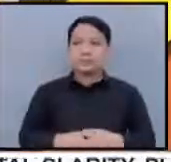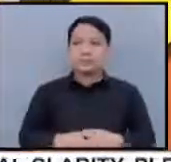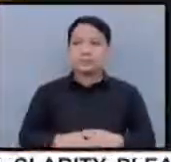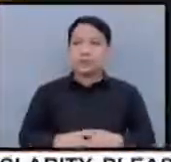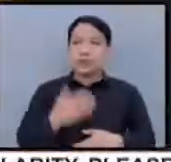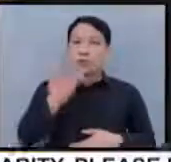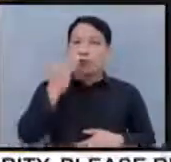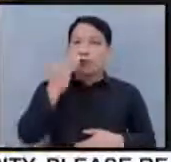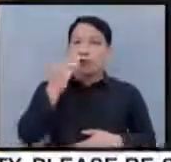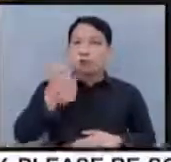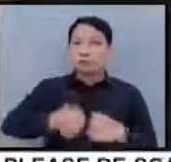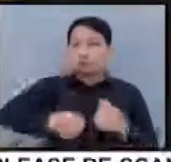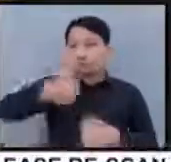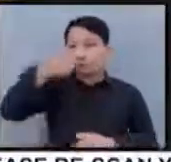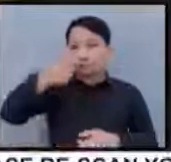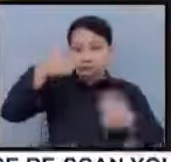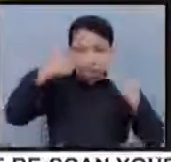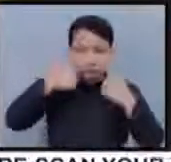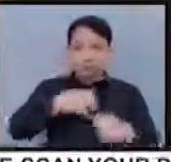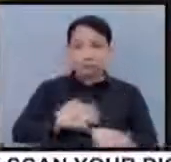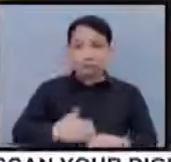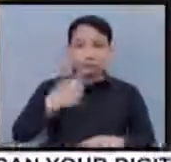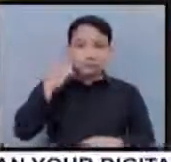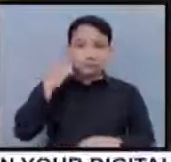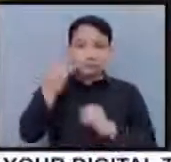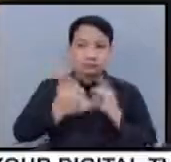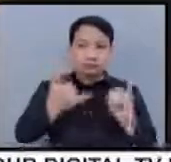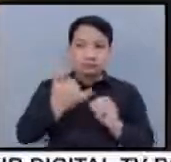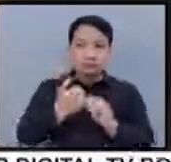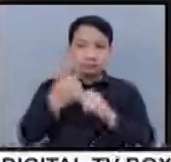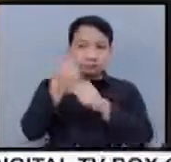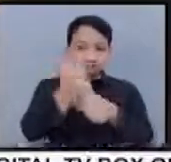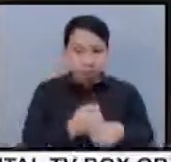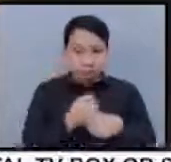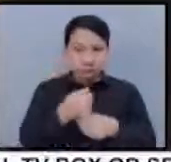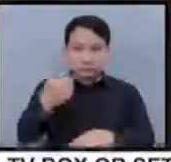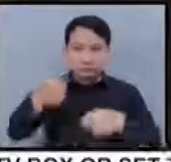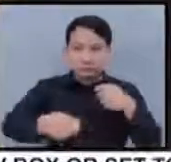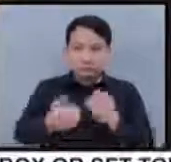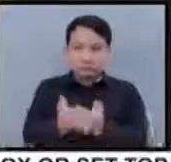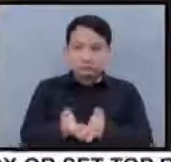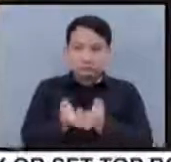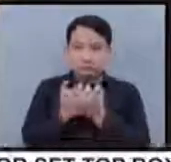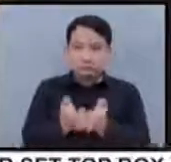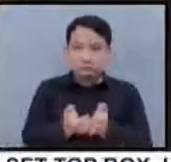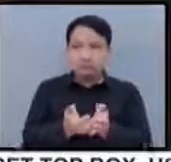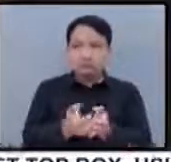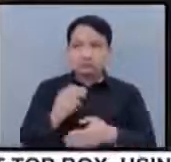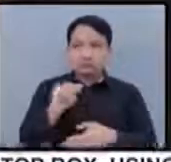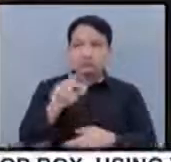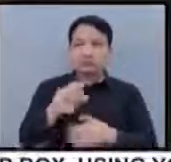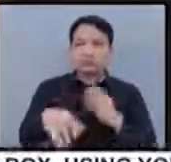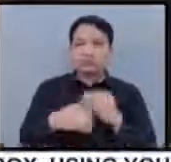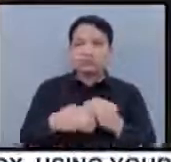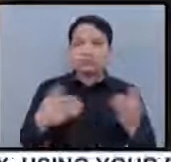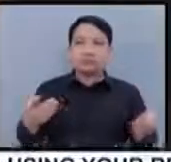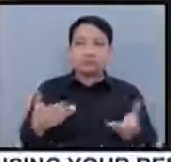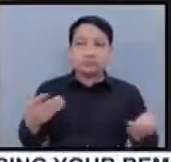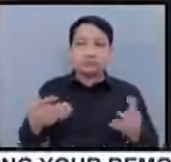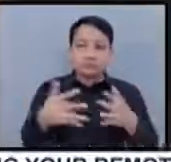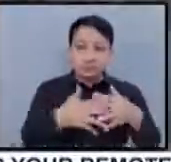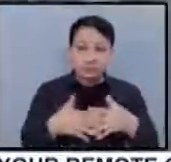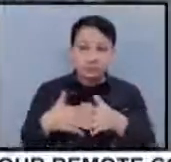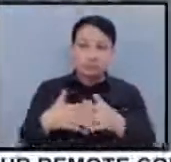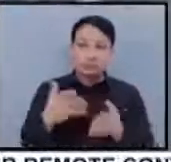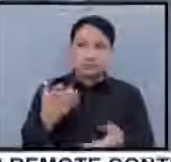ang ilang gintong medalya sa International Dragon Boat Federation 13th Club Crew Championship sa Amerika. Panoorin po natin ito.